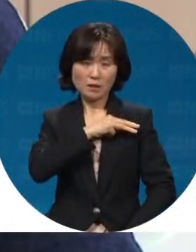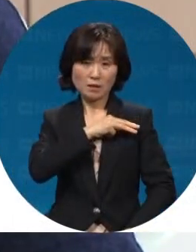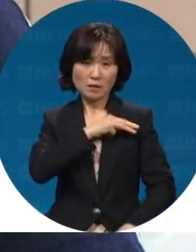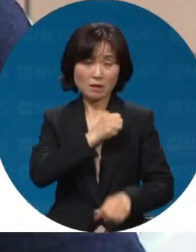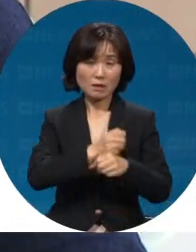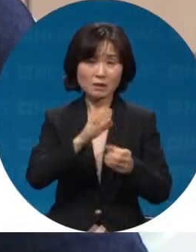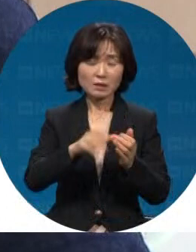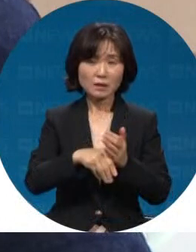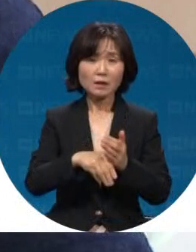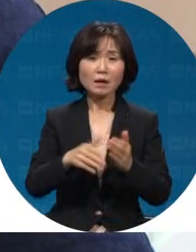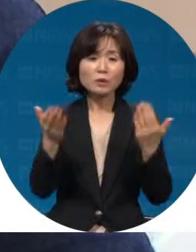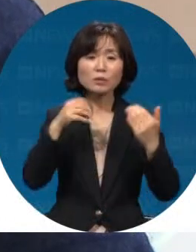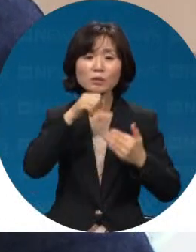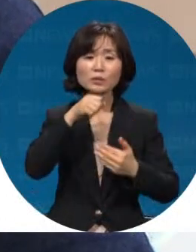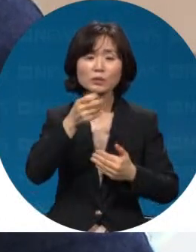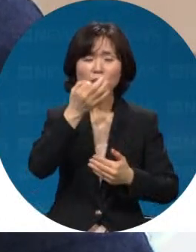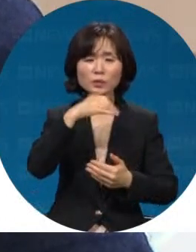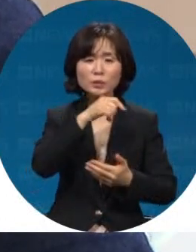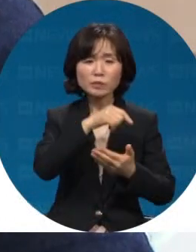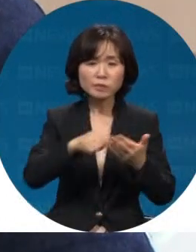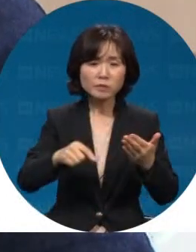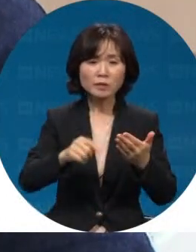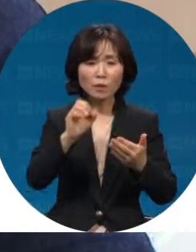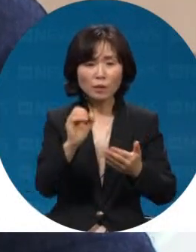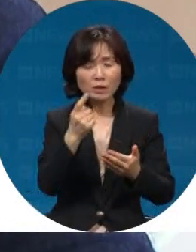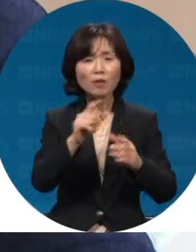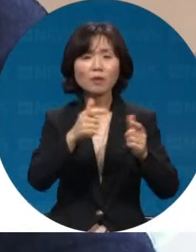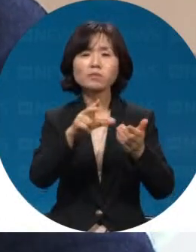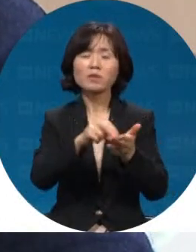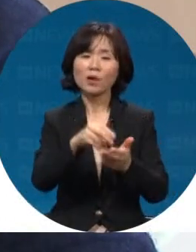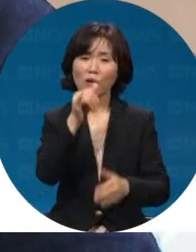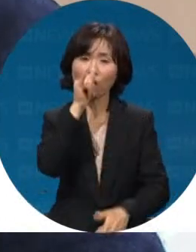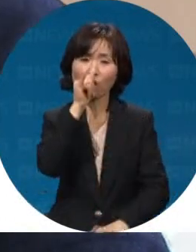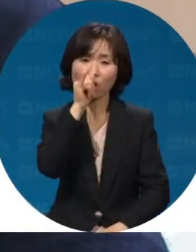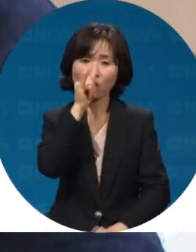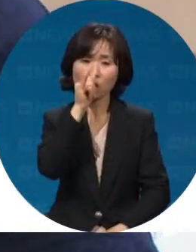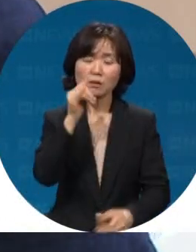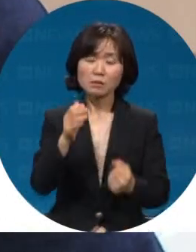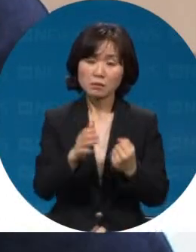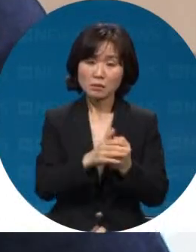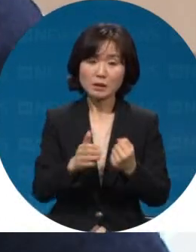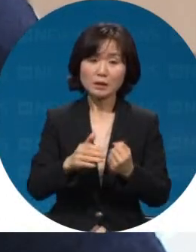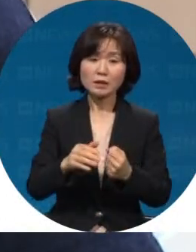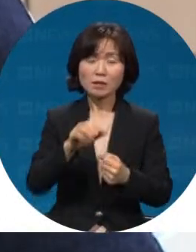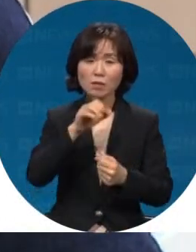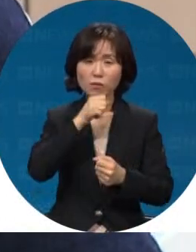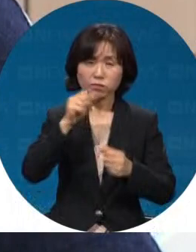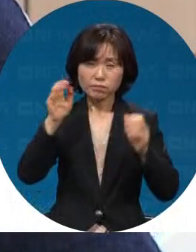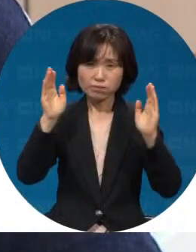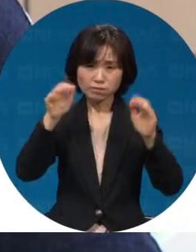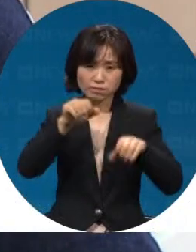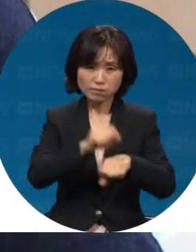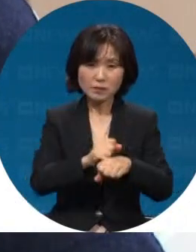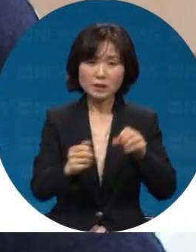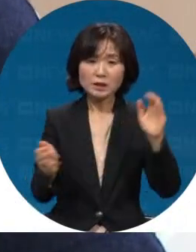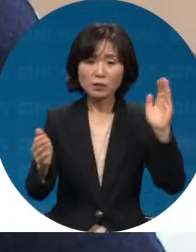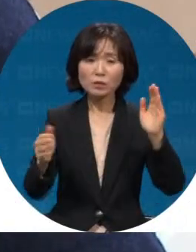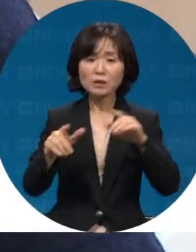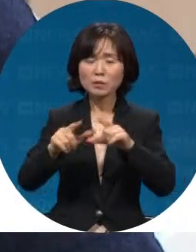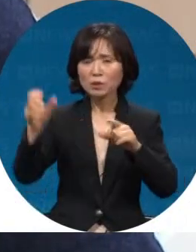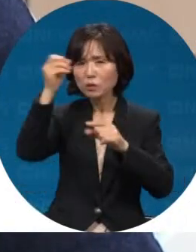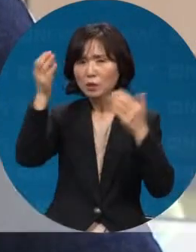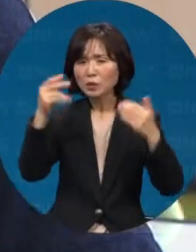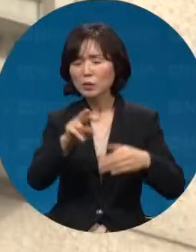때 내신의 유 불리 때문에 여러 가지 문제점이 있었고 그래서 서 좀 사회건 학생들도 일반고로 오려는 그런 경향이